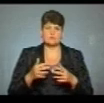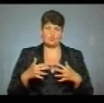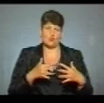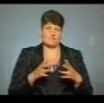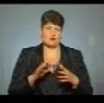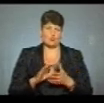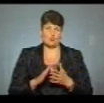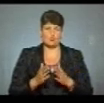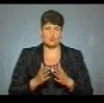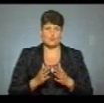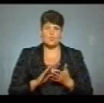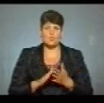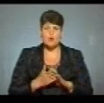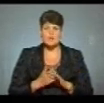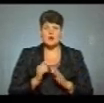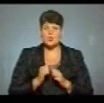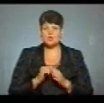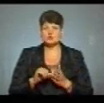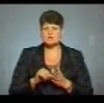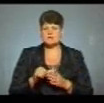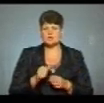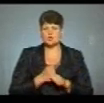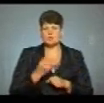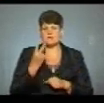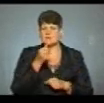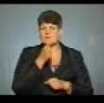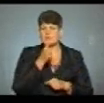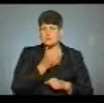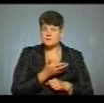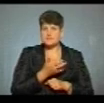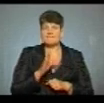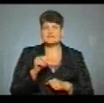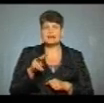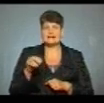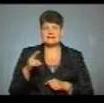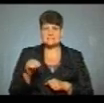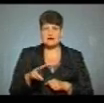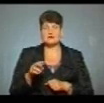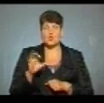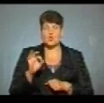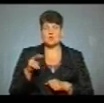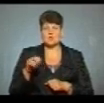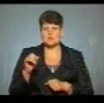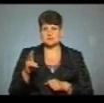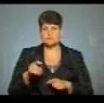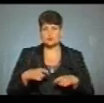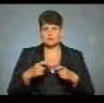умовах. Кожний учасник робить дві спроби забігу. Владислав Олександров пробіг 100-метрівку